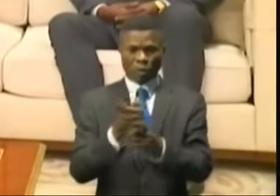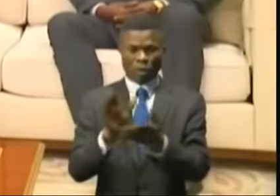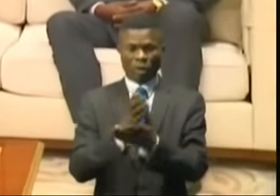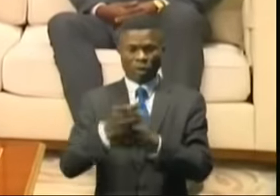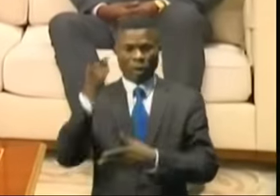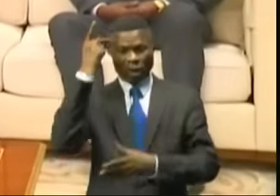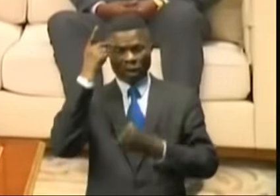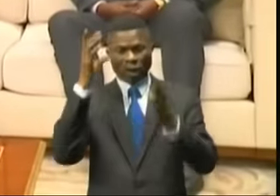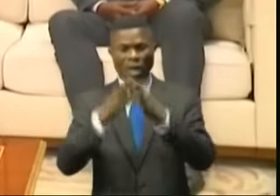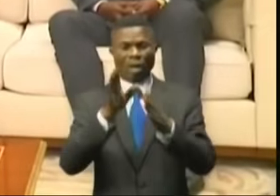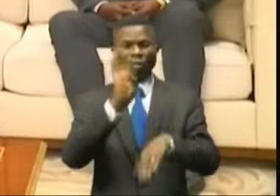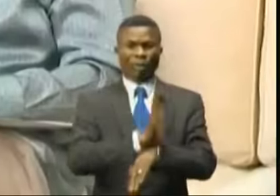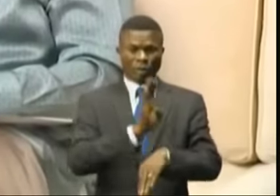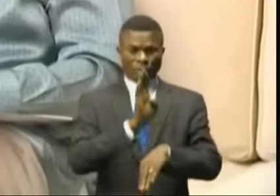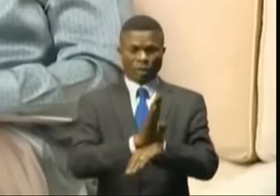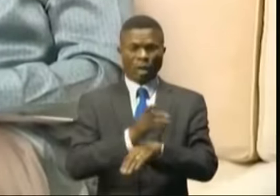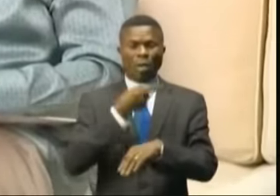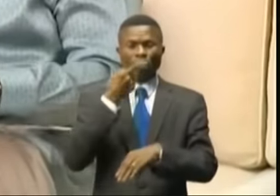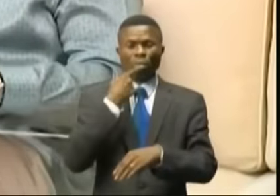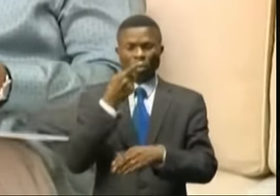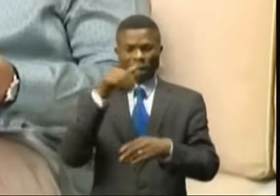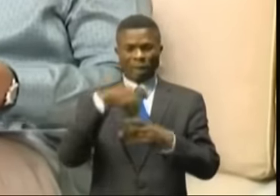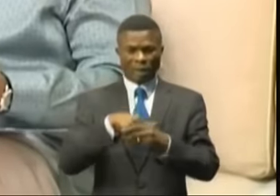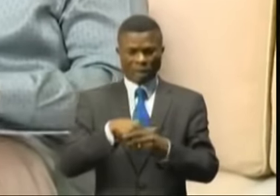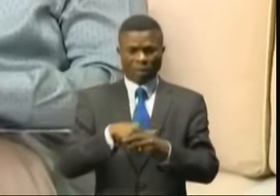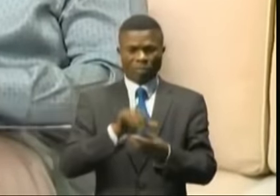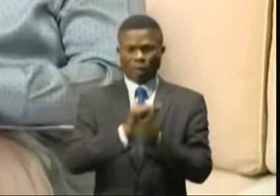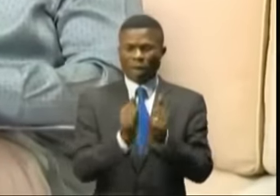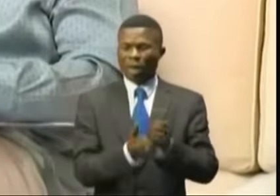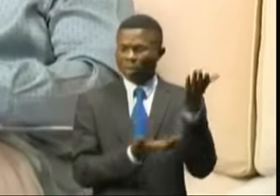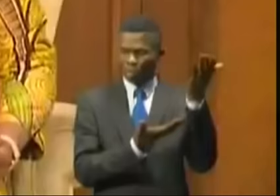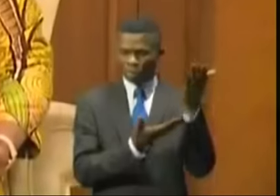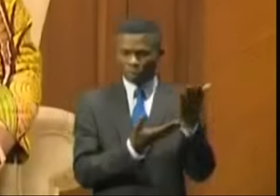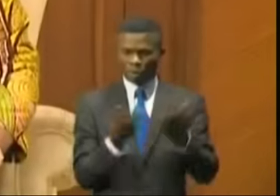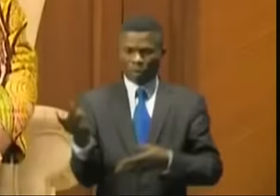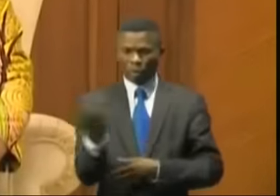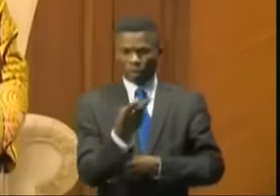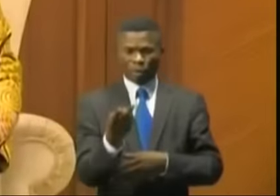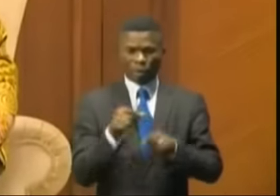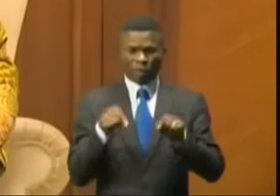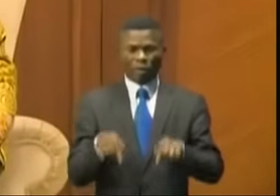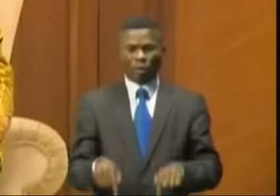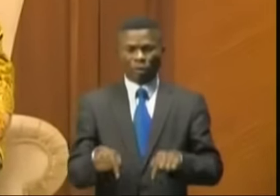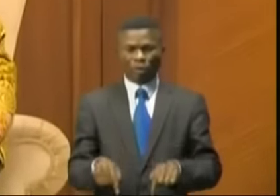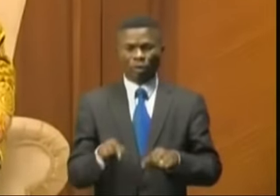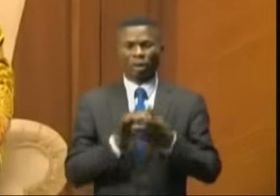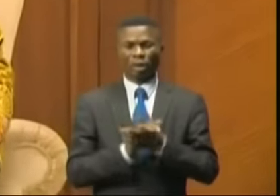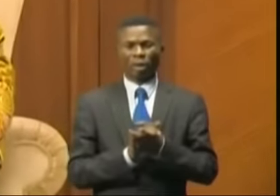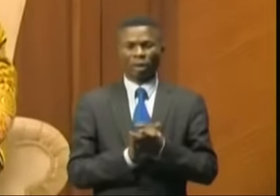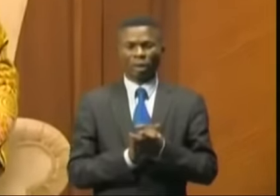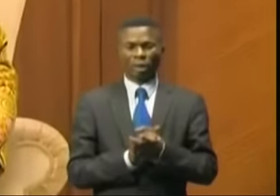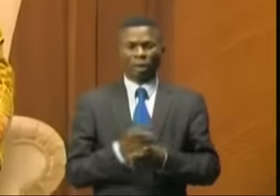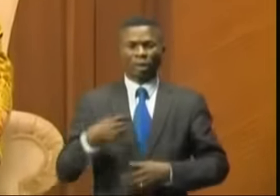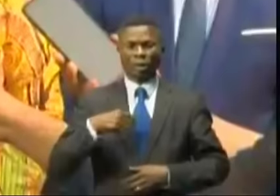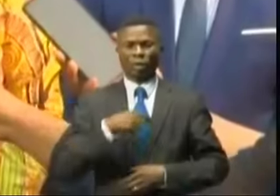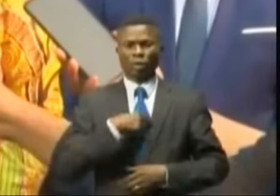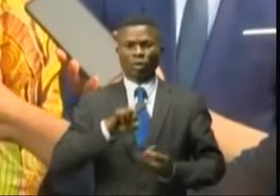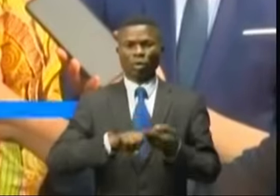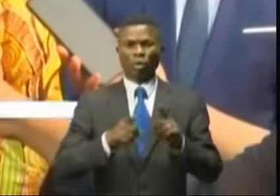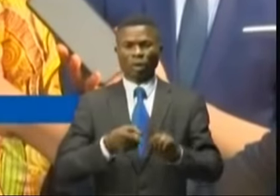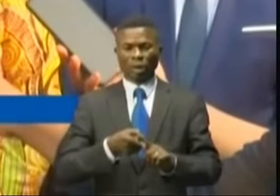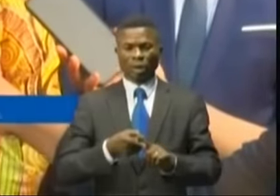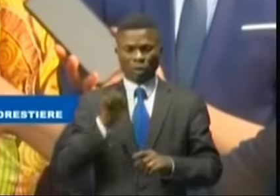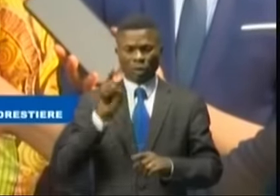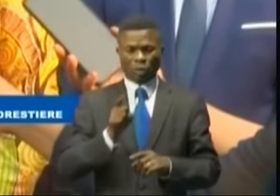et Brazzaville figurent parmi les points évoqués au cours de cette rencontre. Nos relations doivent